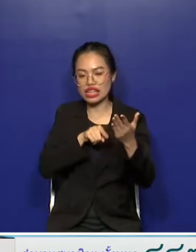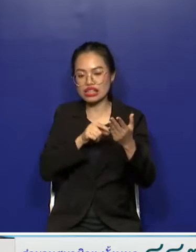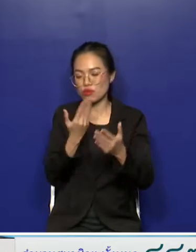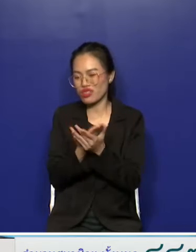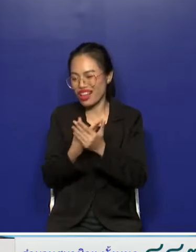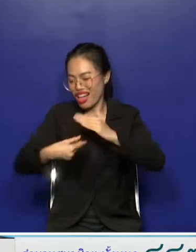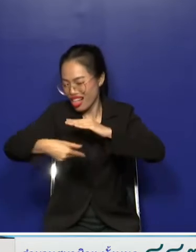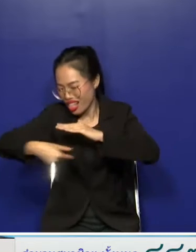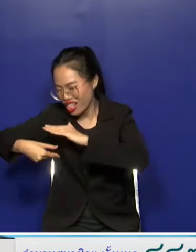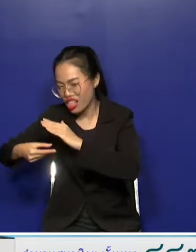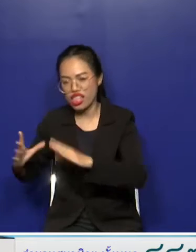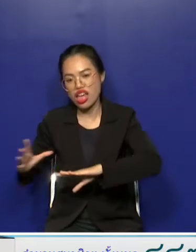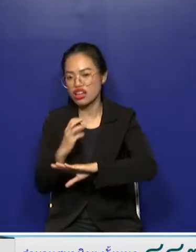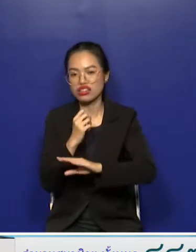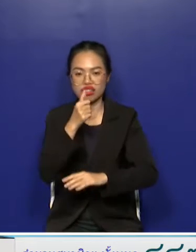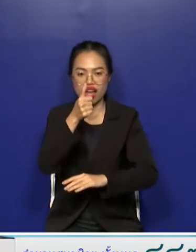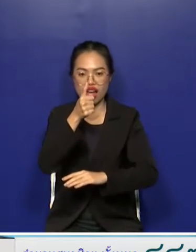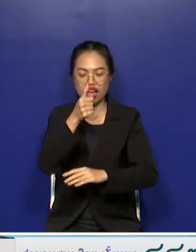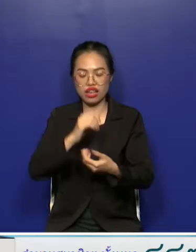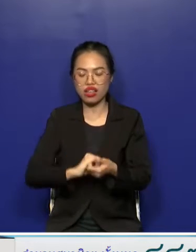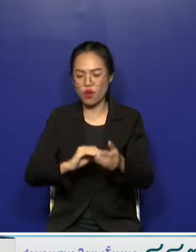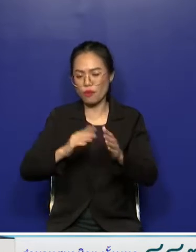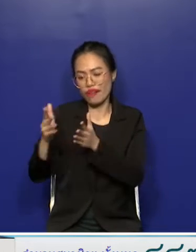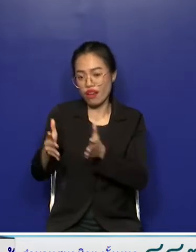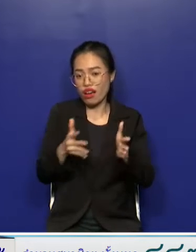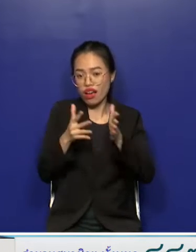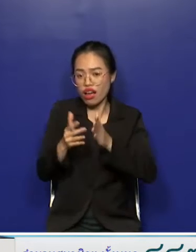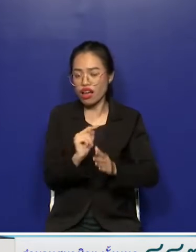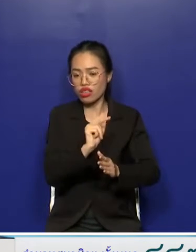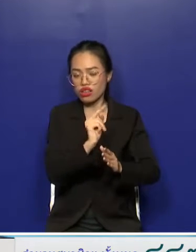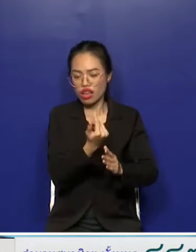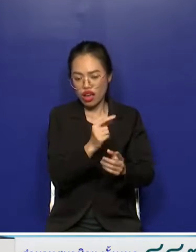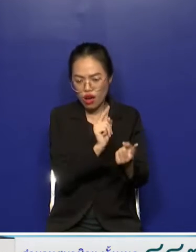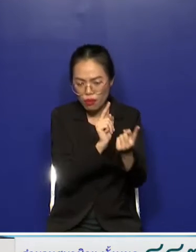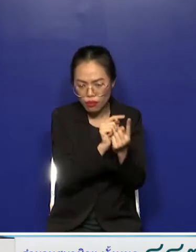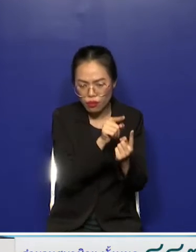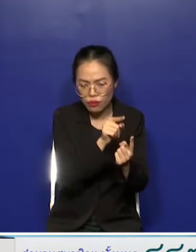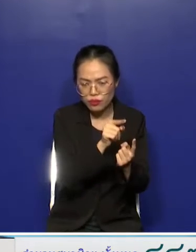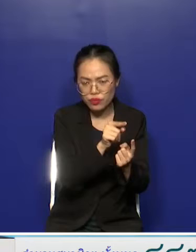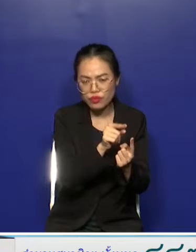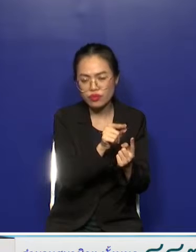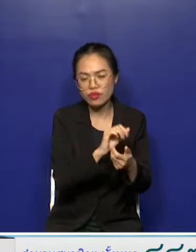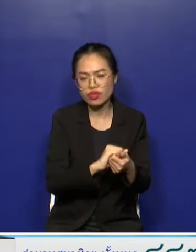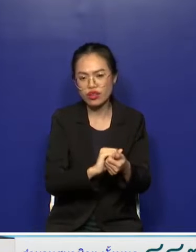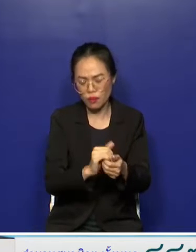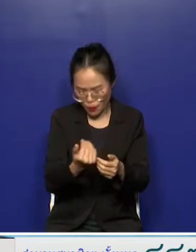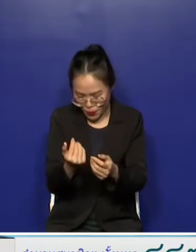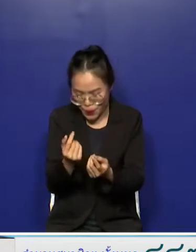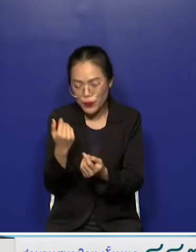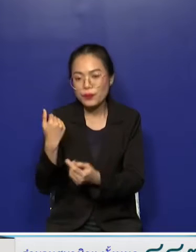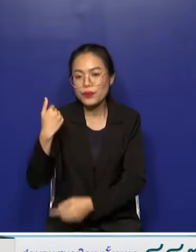ากรวมากและด้วยกระโบรณอตงนี้ทํใหเราเห็นภาพที่พูดก ทั่วในแล้วมันเกิด